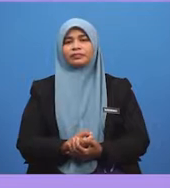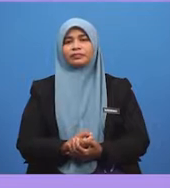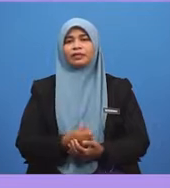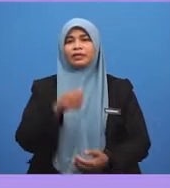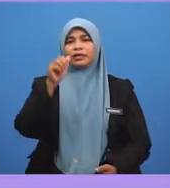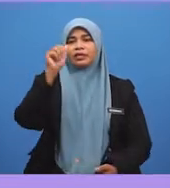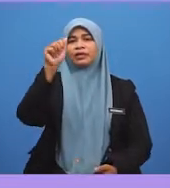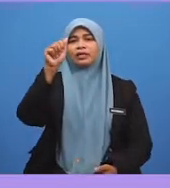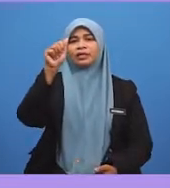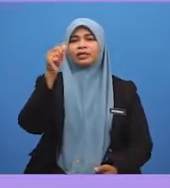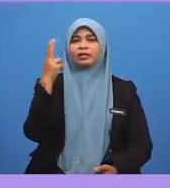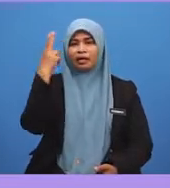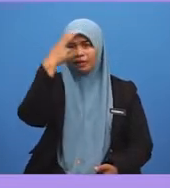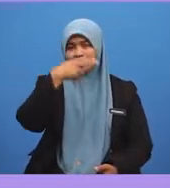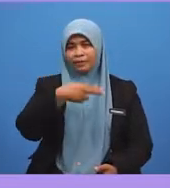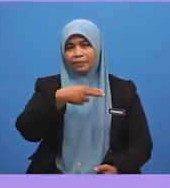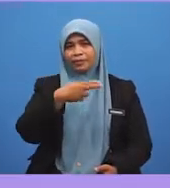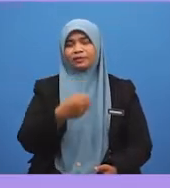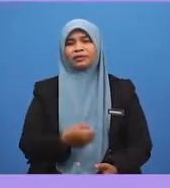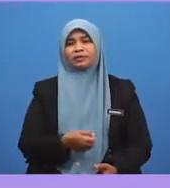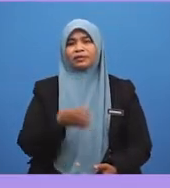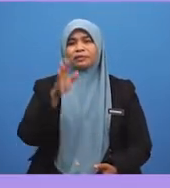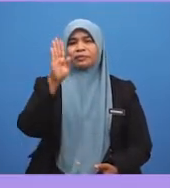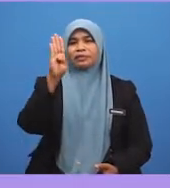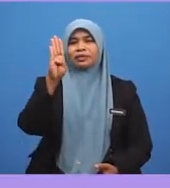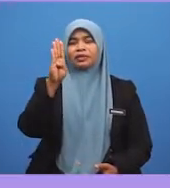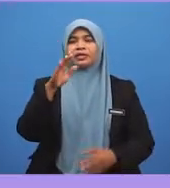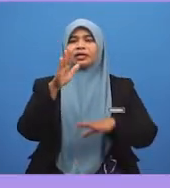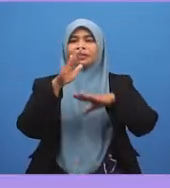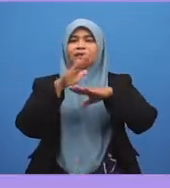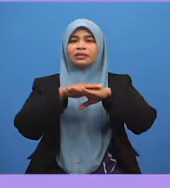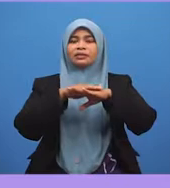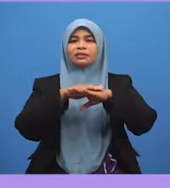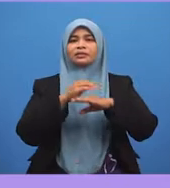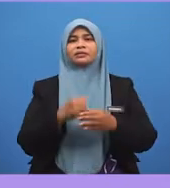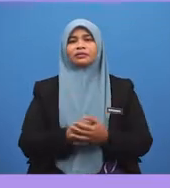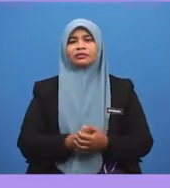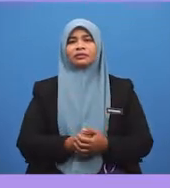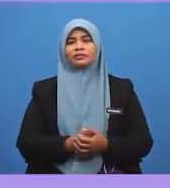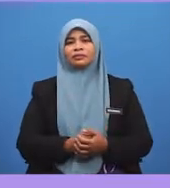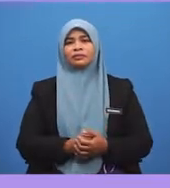A. Hadapan, B. Atas.